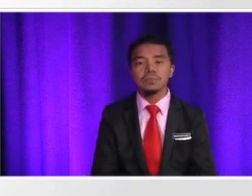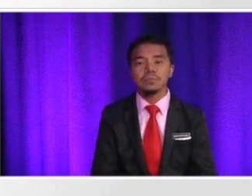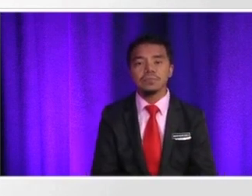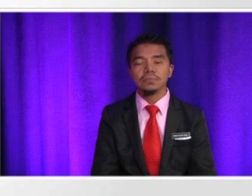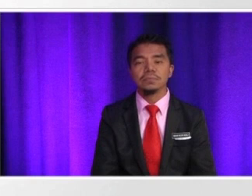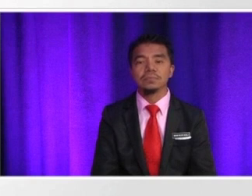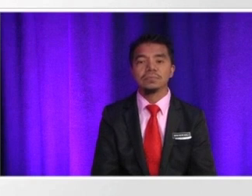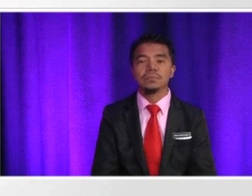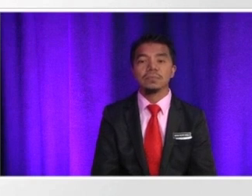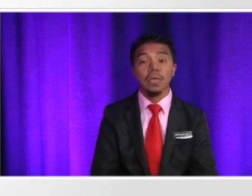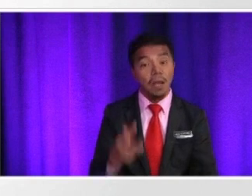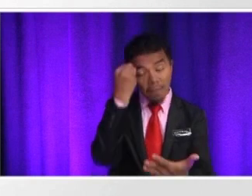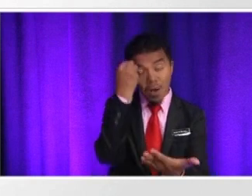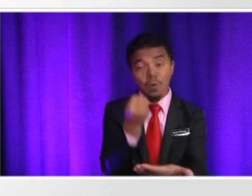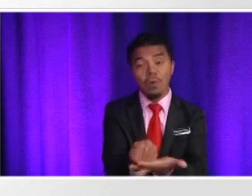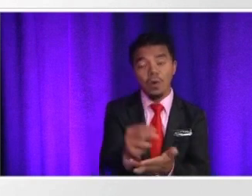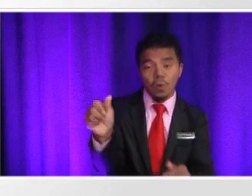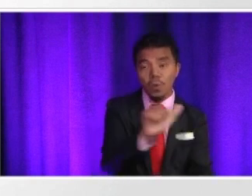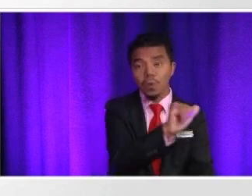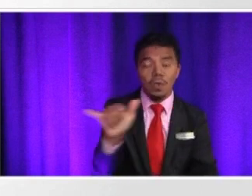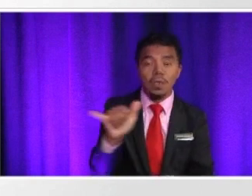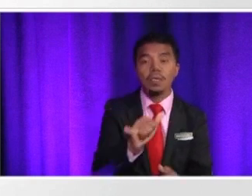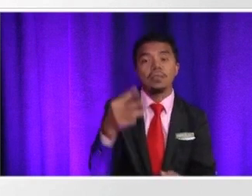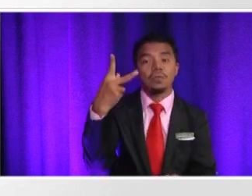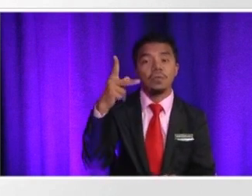bas. Okey. Seterusnya,